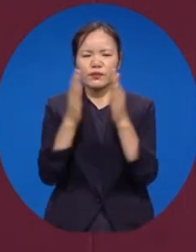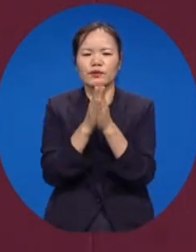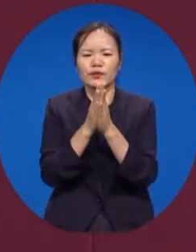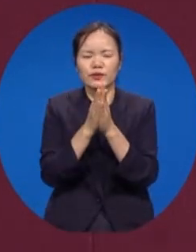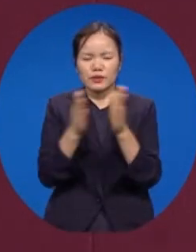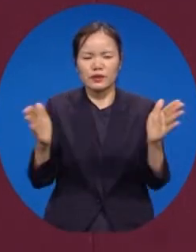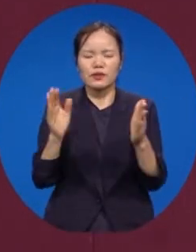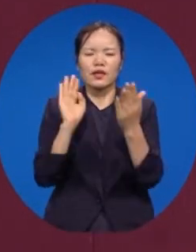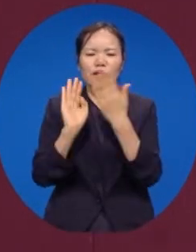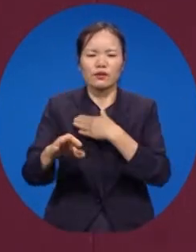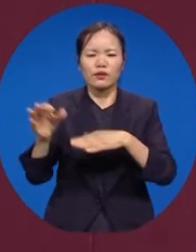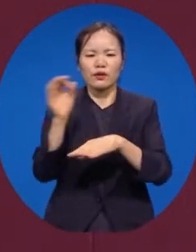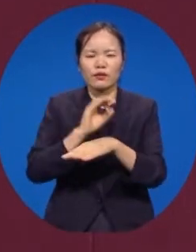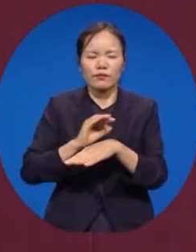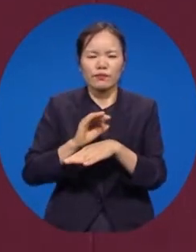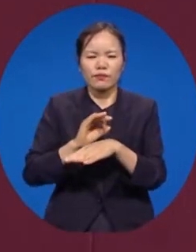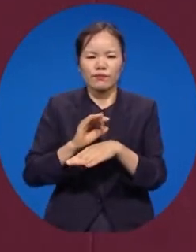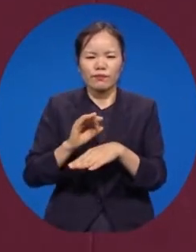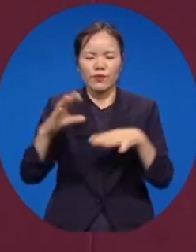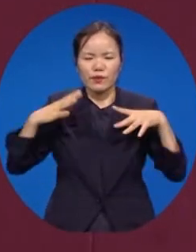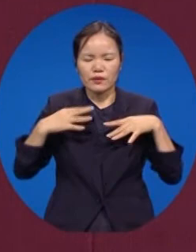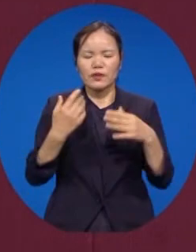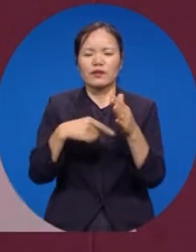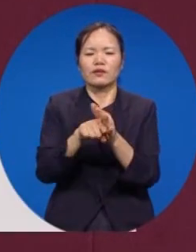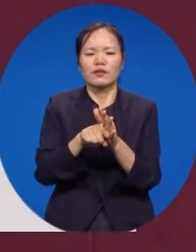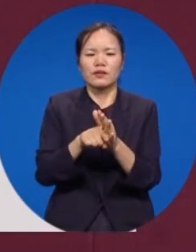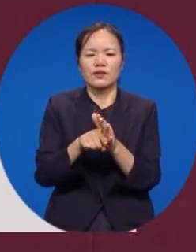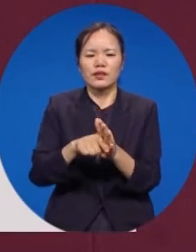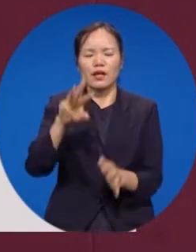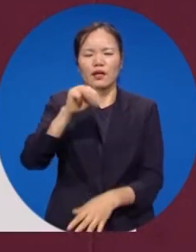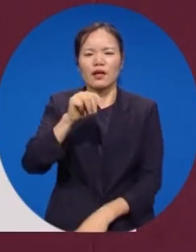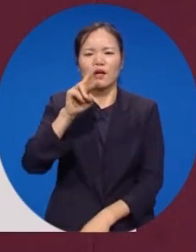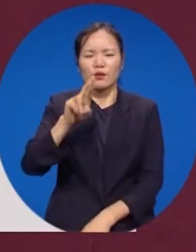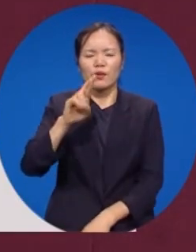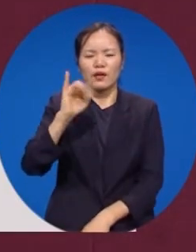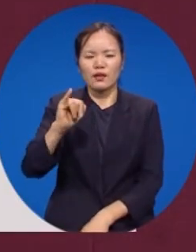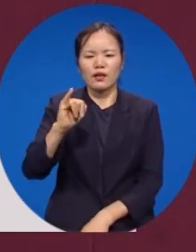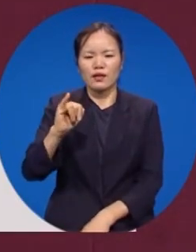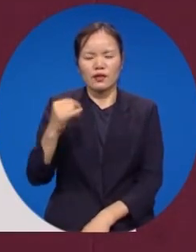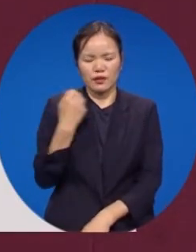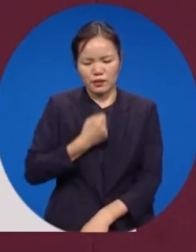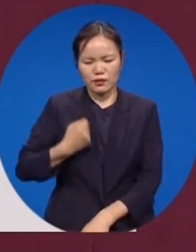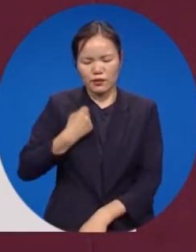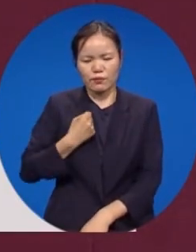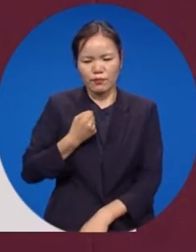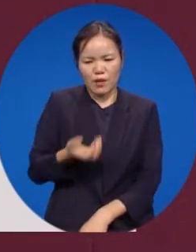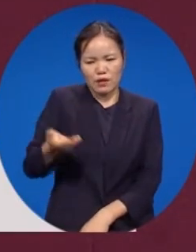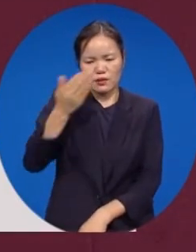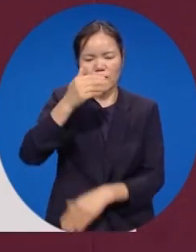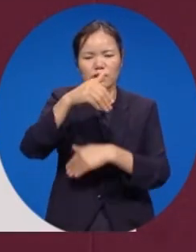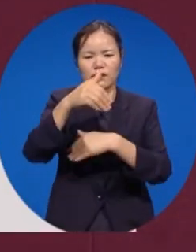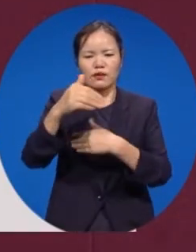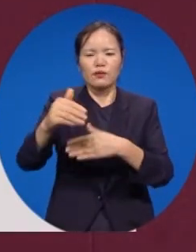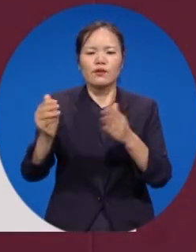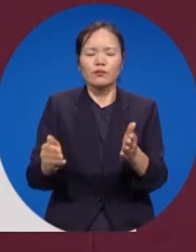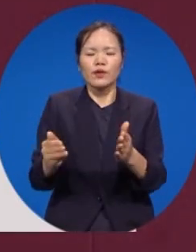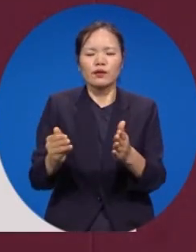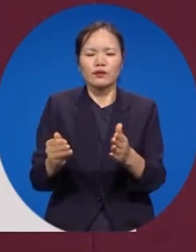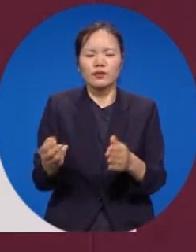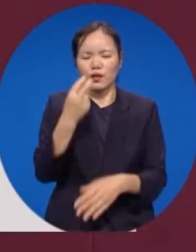선심 쓰듯이 MRI, 초음파, 상급 병실 급여 확대 등 보장성